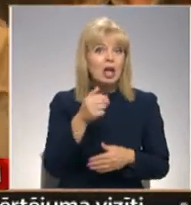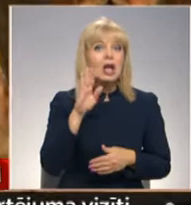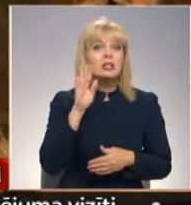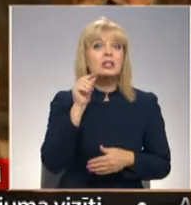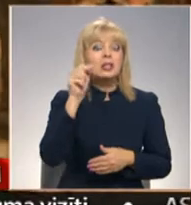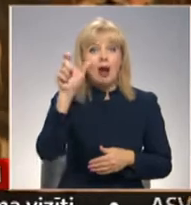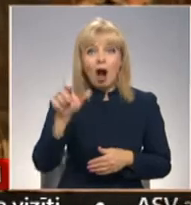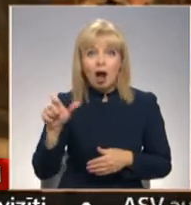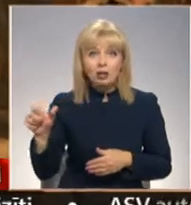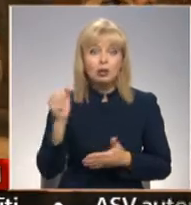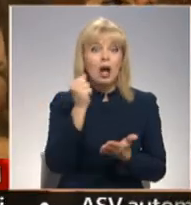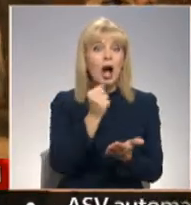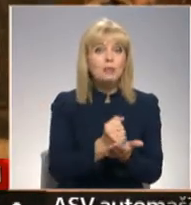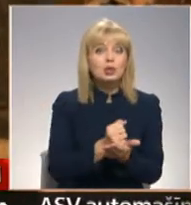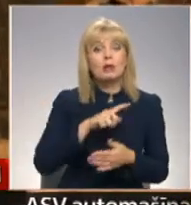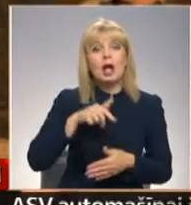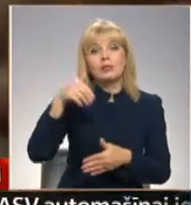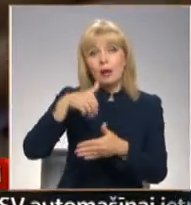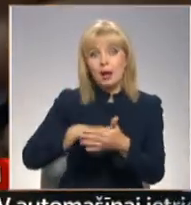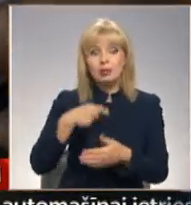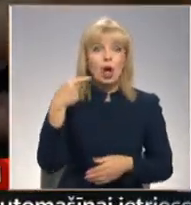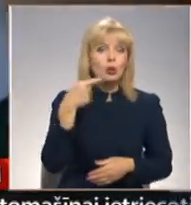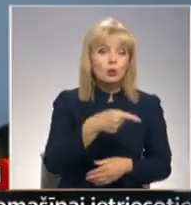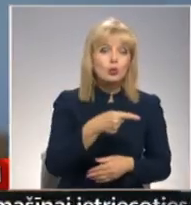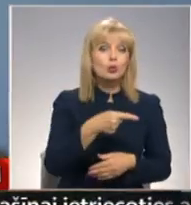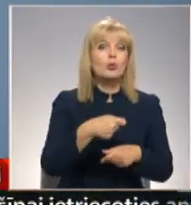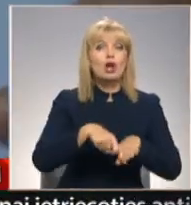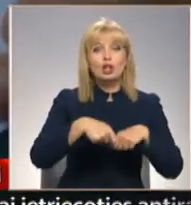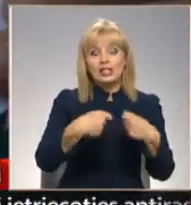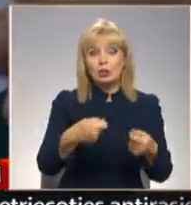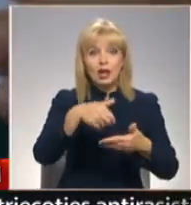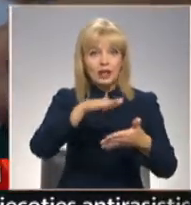un svinīgi apzīmogota Latvijas pasta 1000 eksemplāru tirāžā izdota